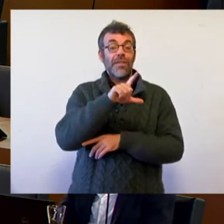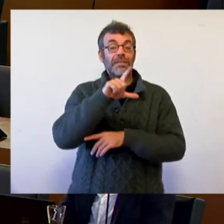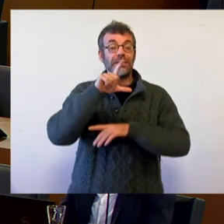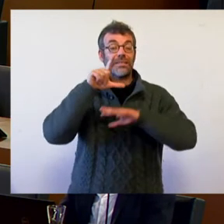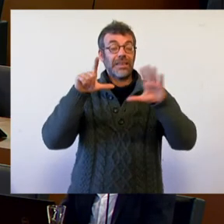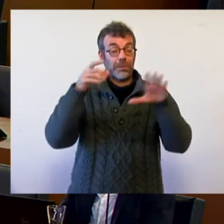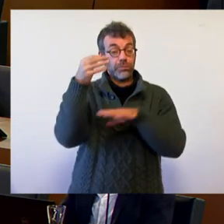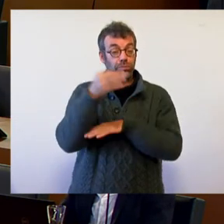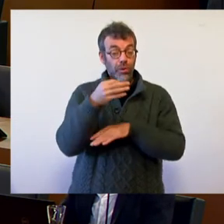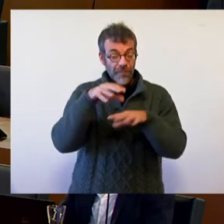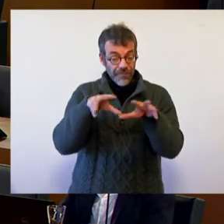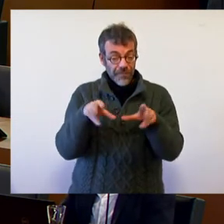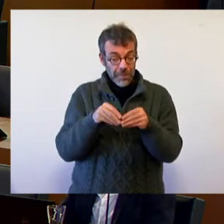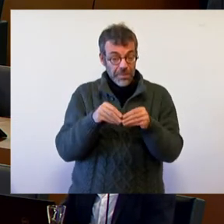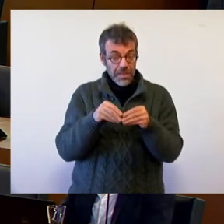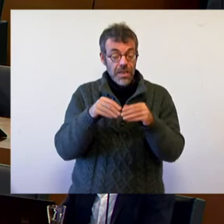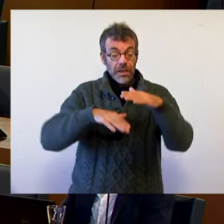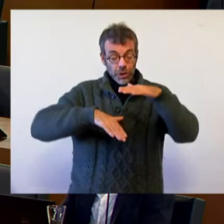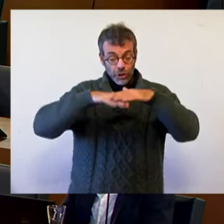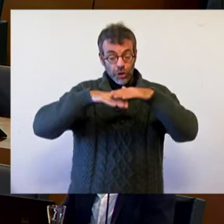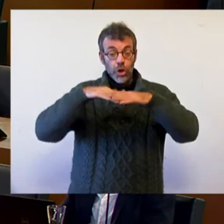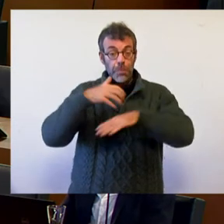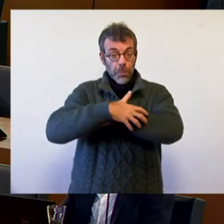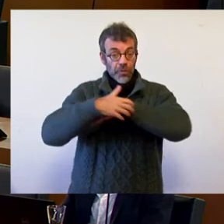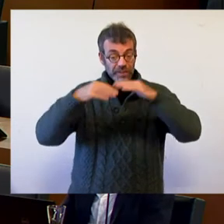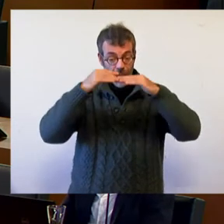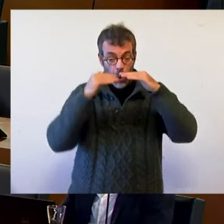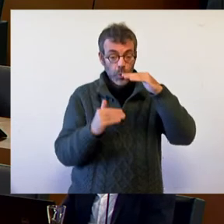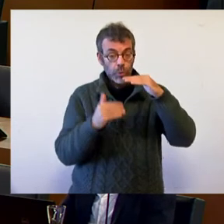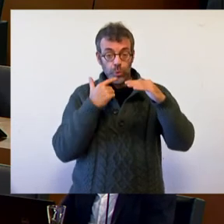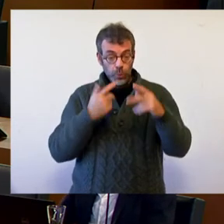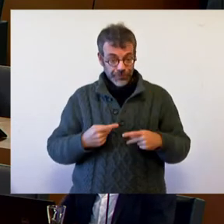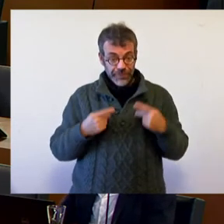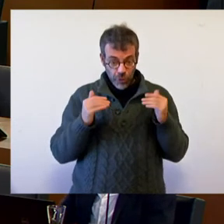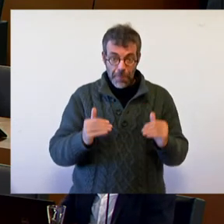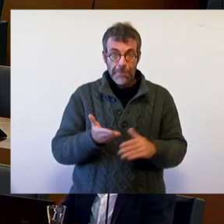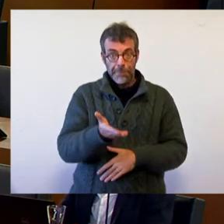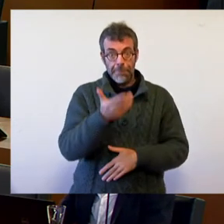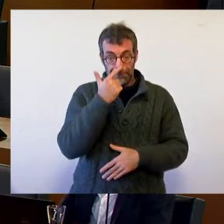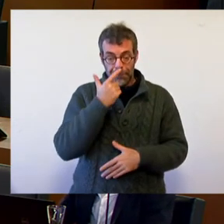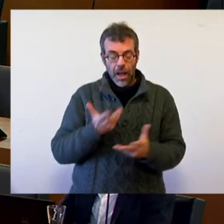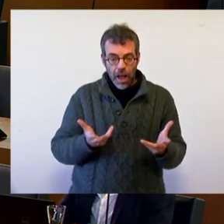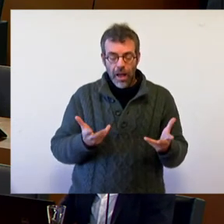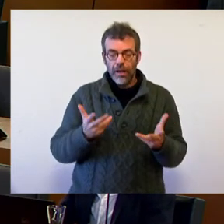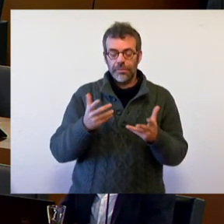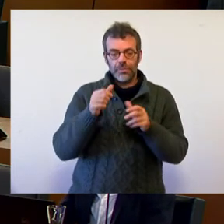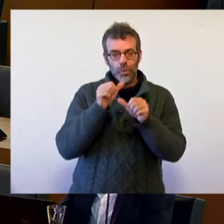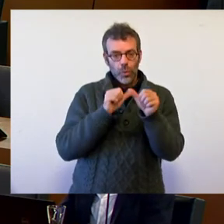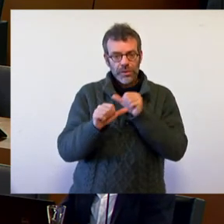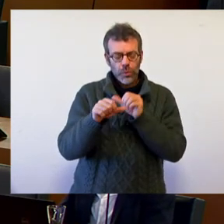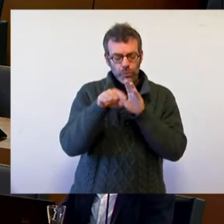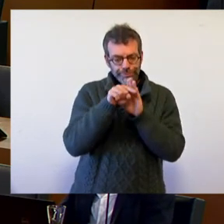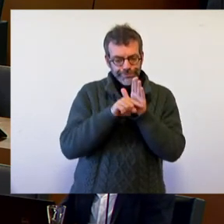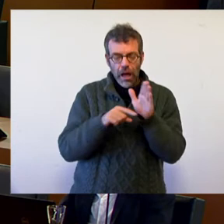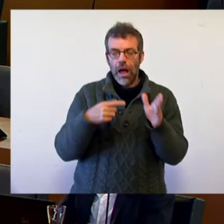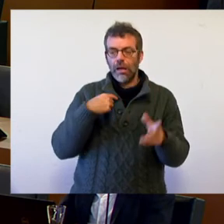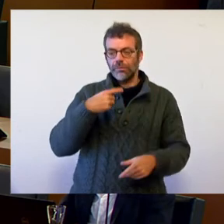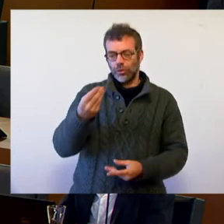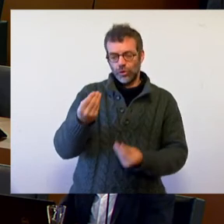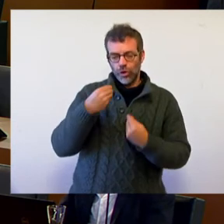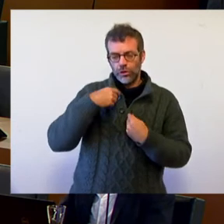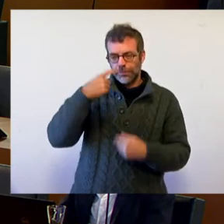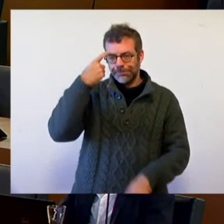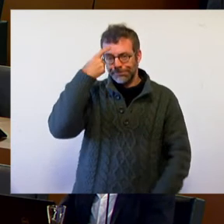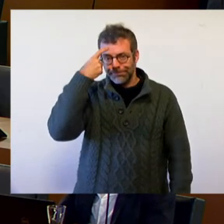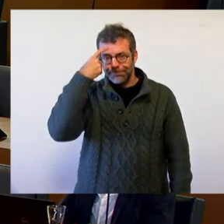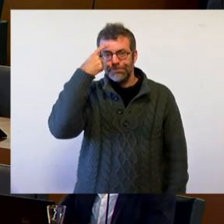pauvreté. Et toutes ces évolutions, eh bien, elles nous obligent, Monsieur le maire, chers collègues, à mener une